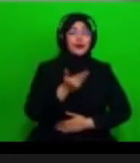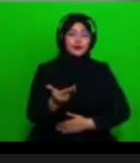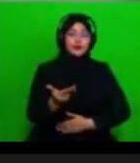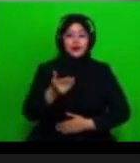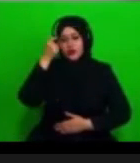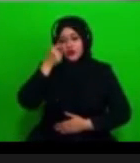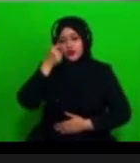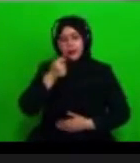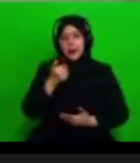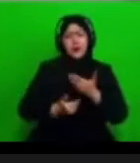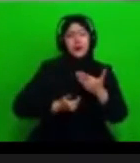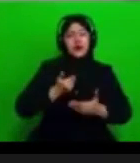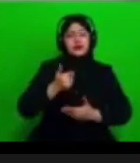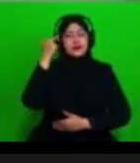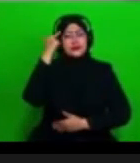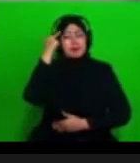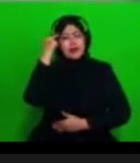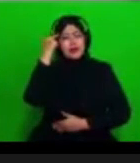hormat,